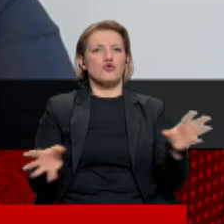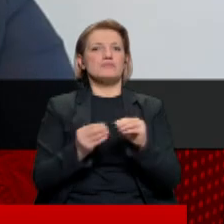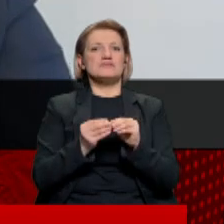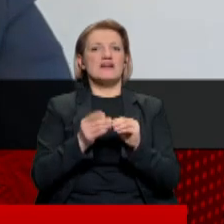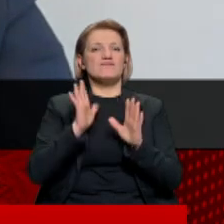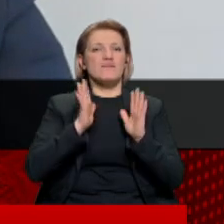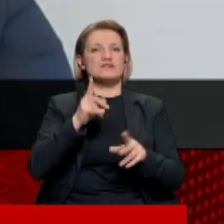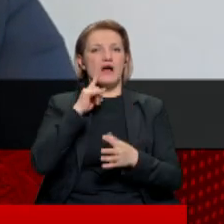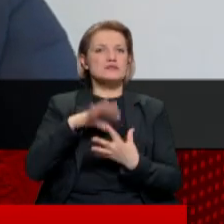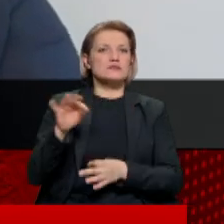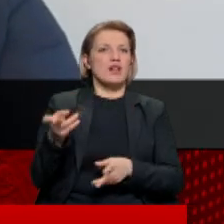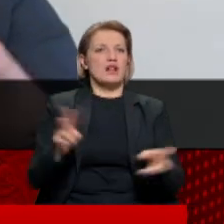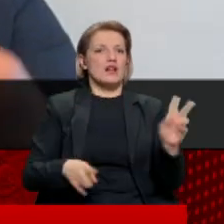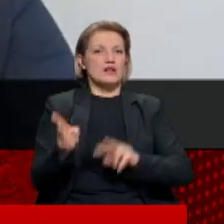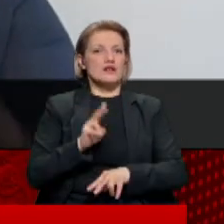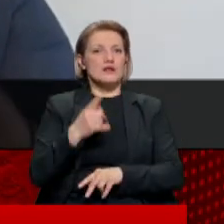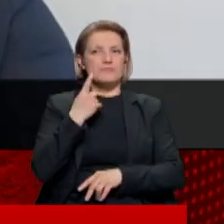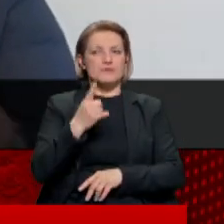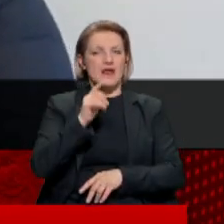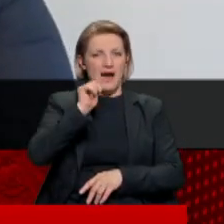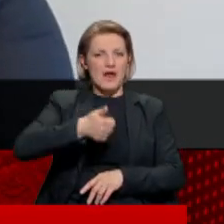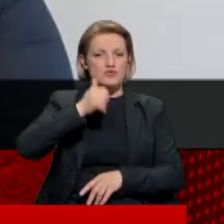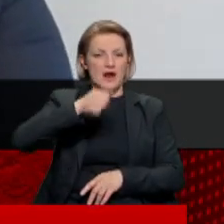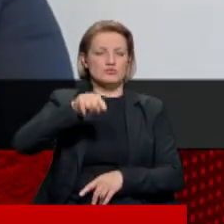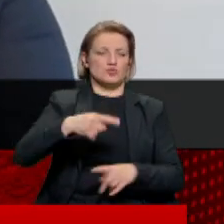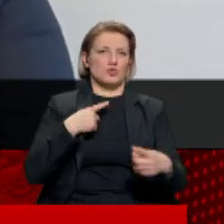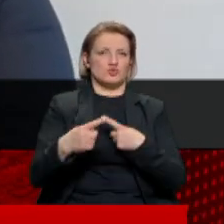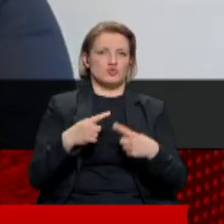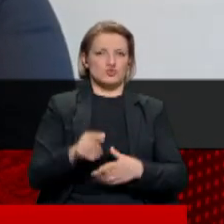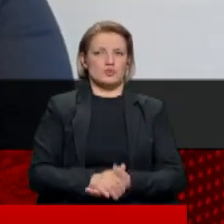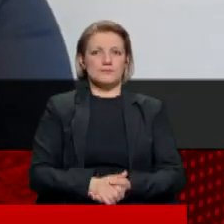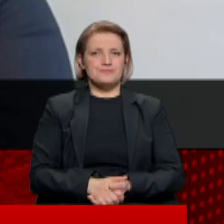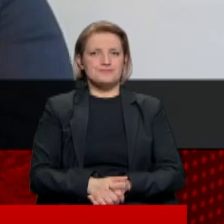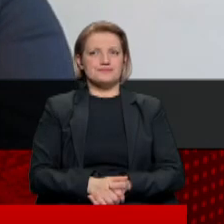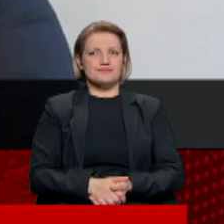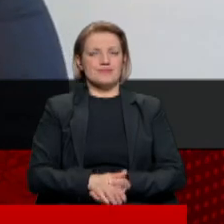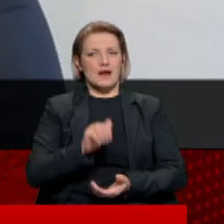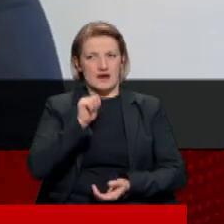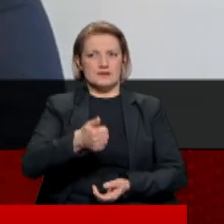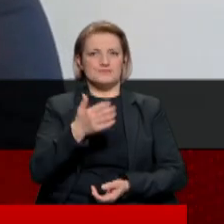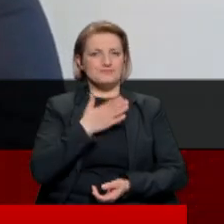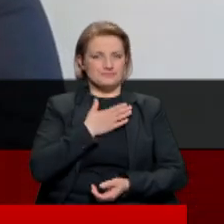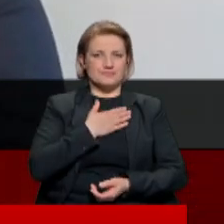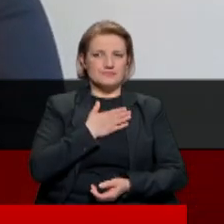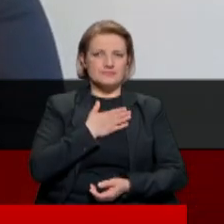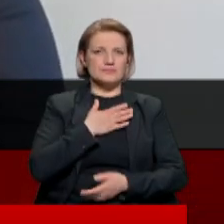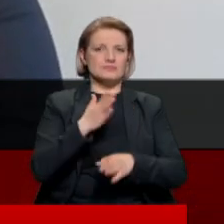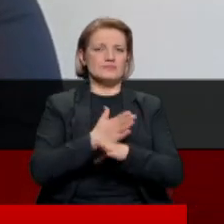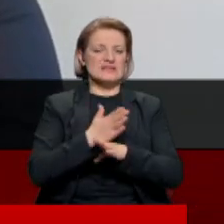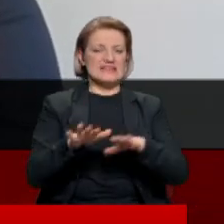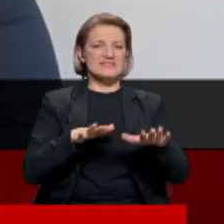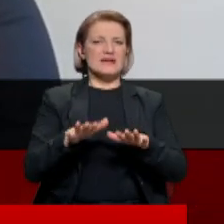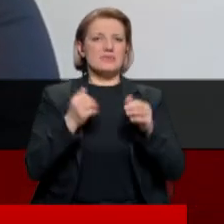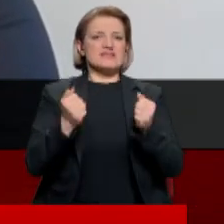fazla insanlarımız ölür ve her gün bunu konuşuruz. Her gün. Biz yani neden